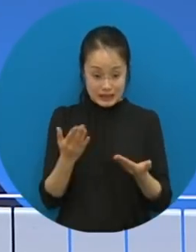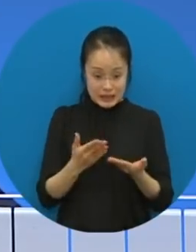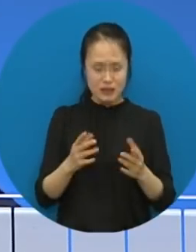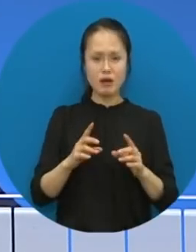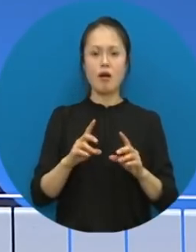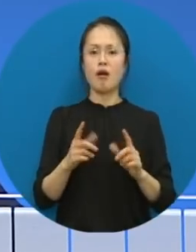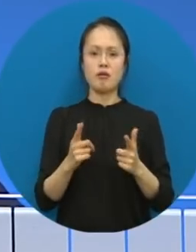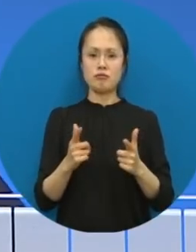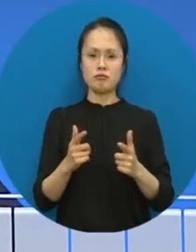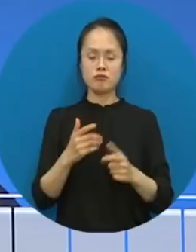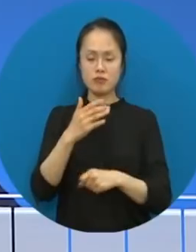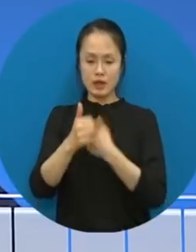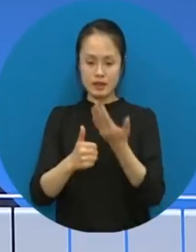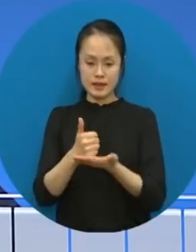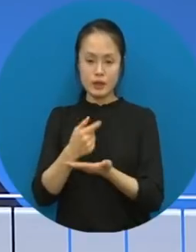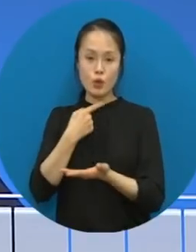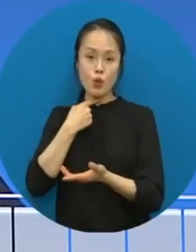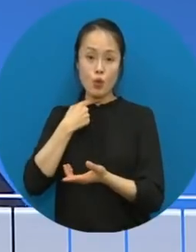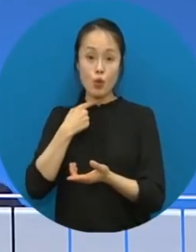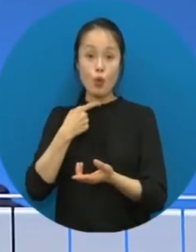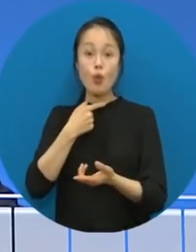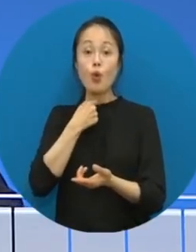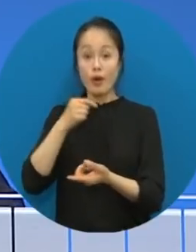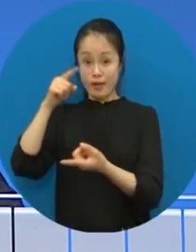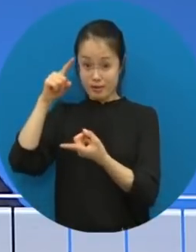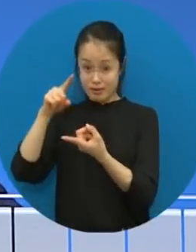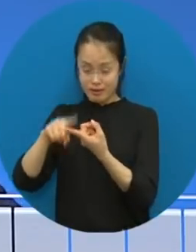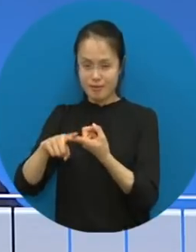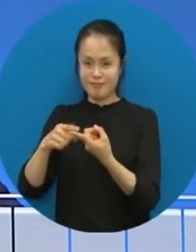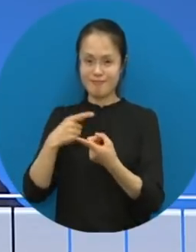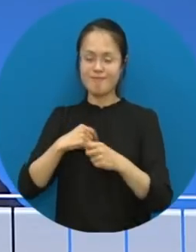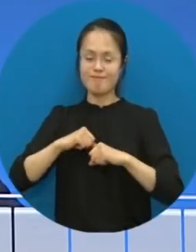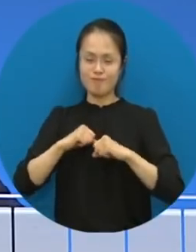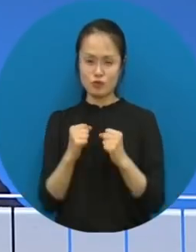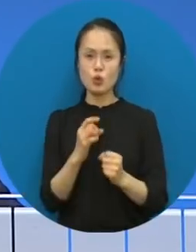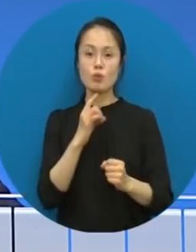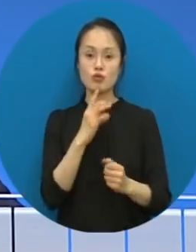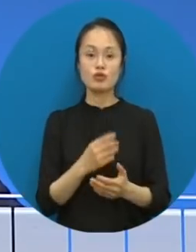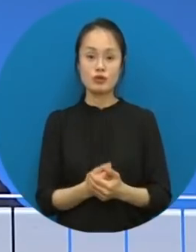겁니다. 그랬더니 하나님께서 나타나신 겁니다.